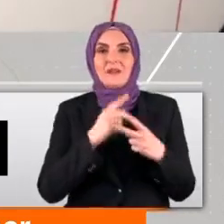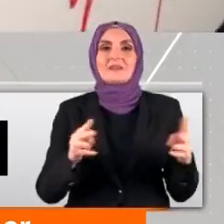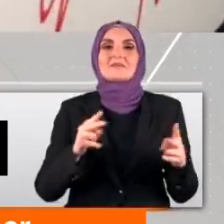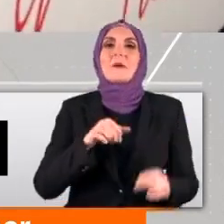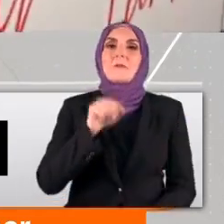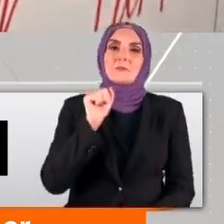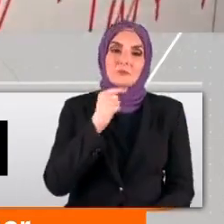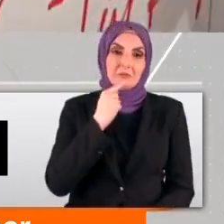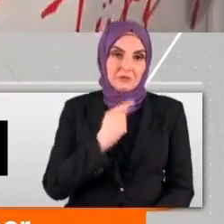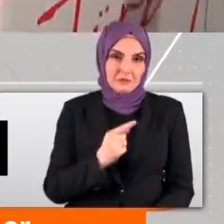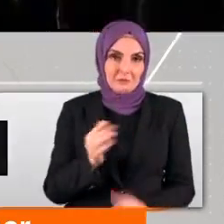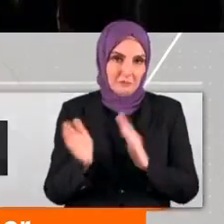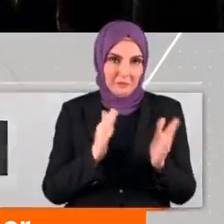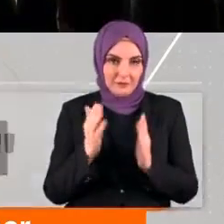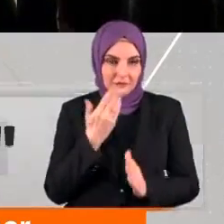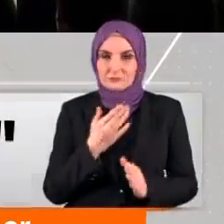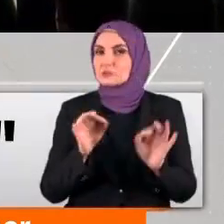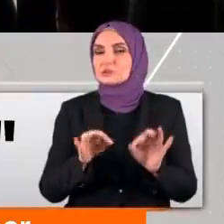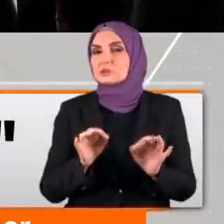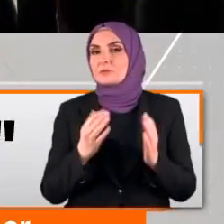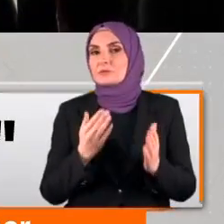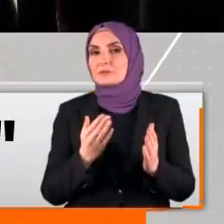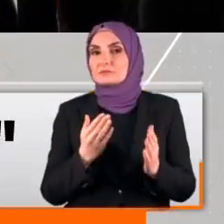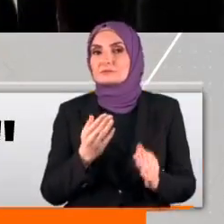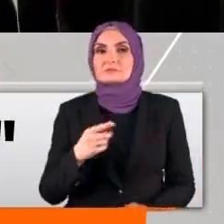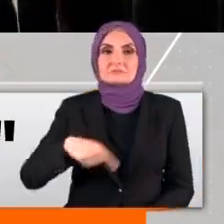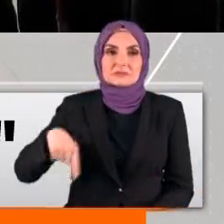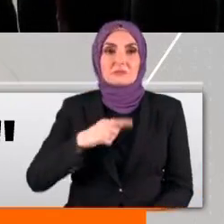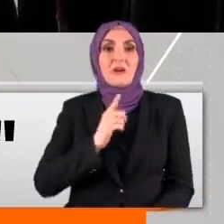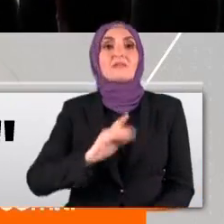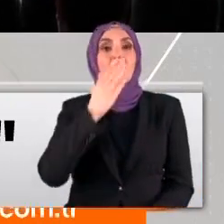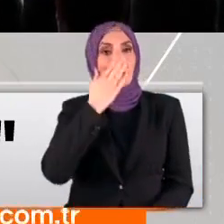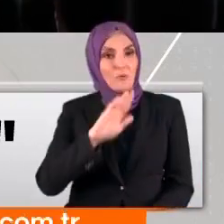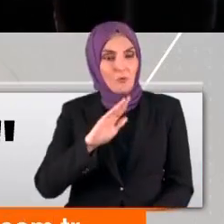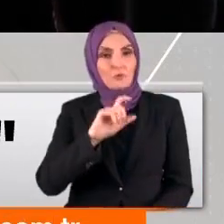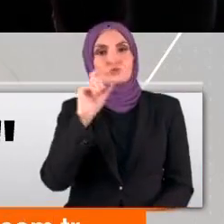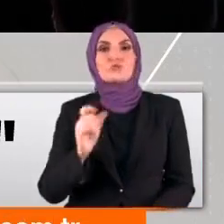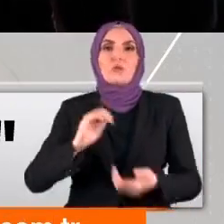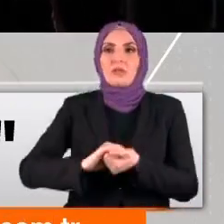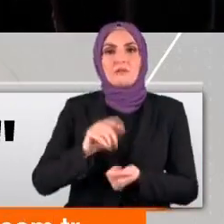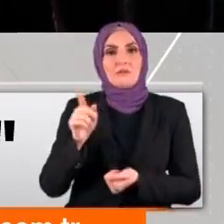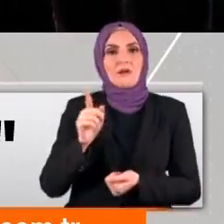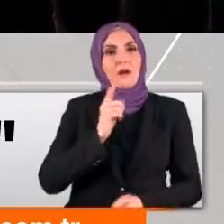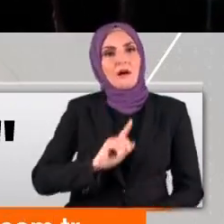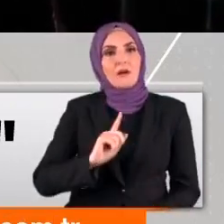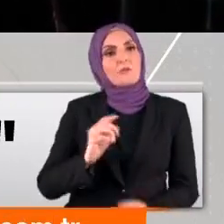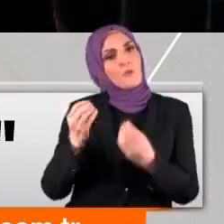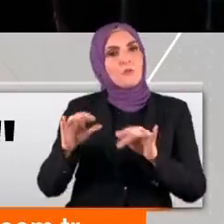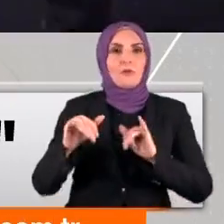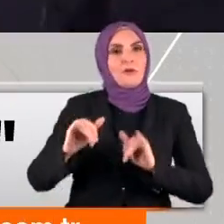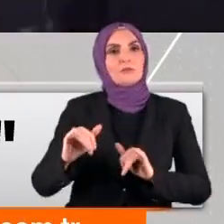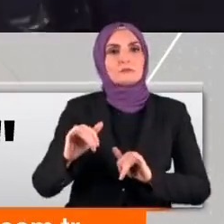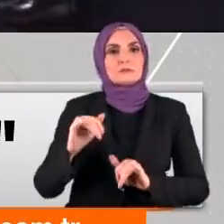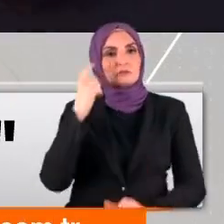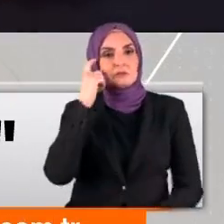sarıldılar. Şimdi de madem bizim adayımız yok, Cumhur İttifakı'nın da olmasın demeye getiriyorlar.